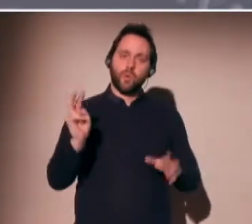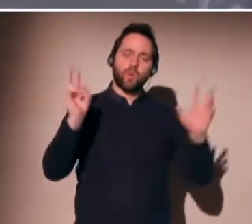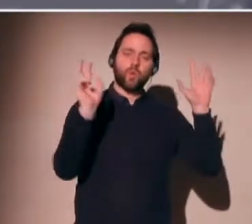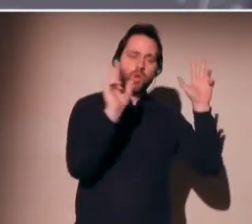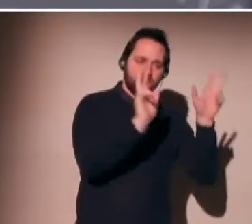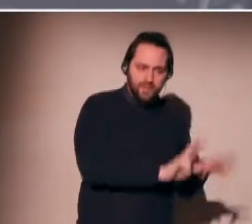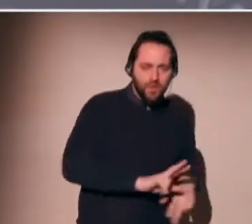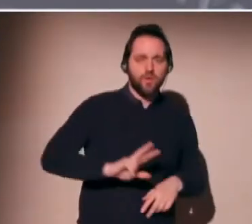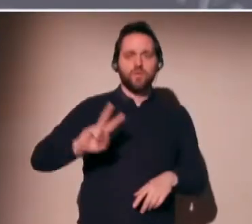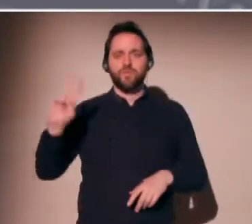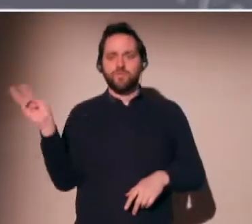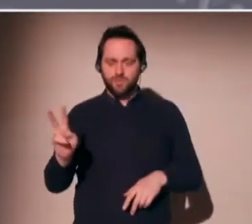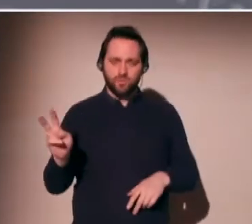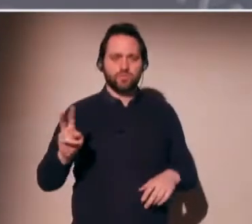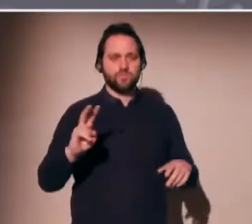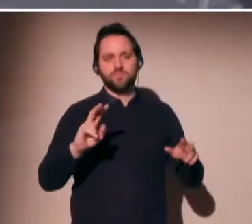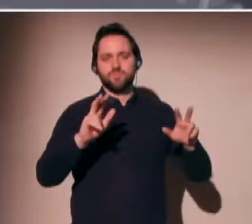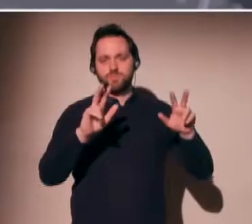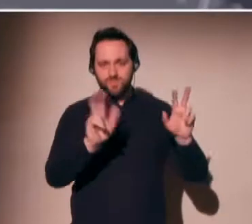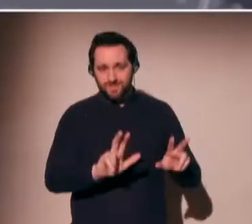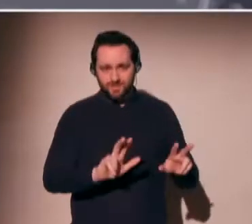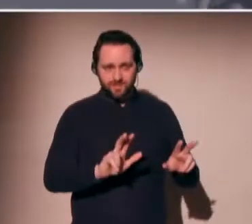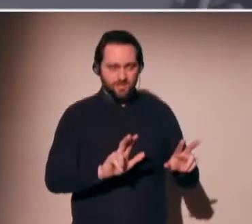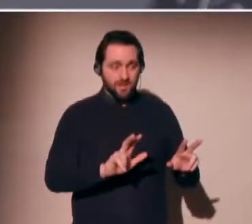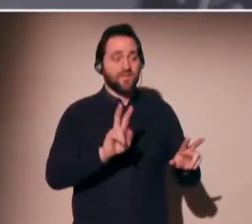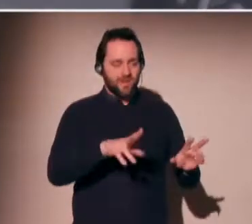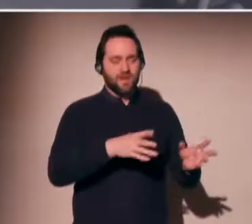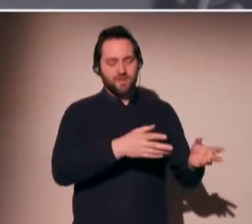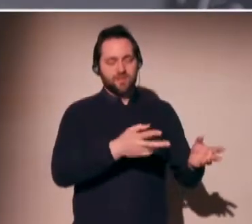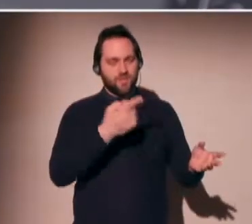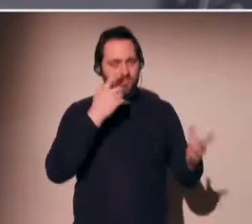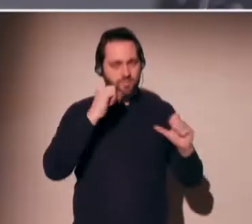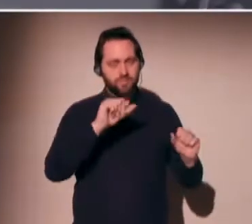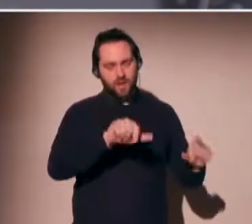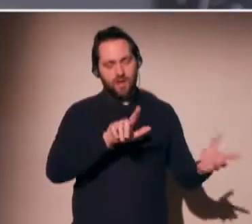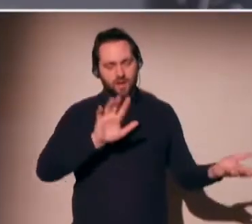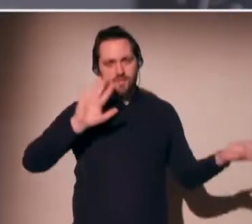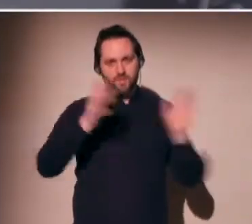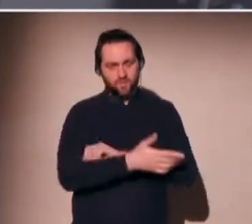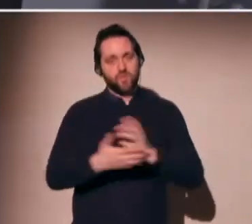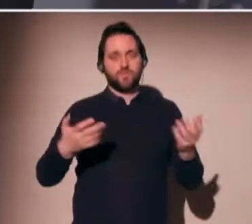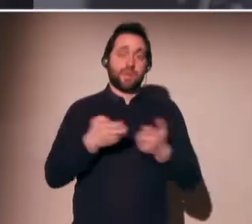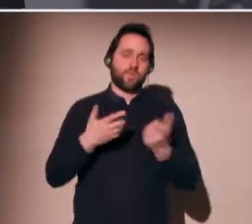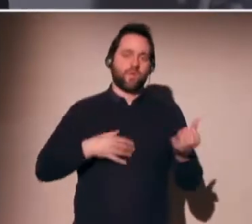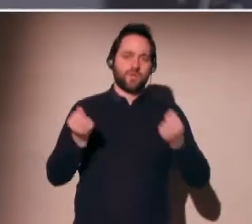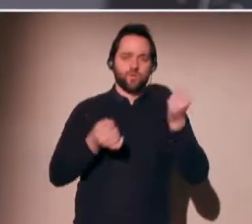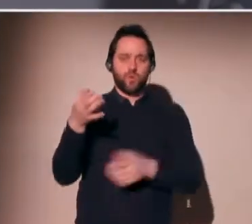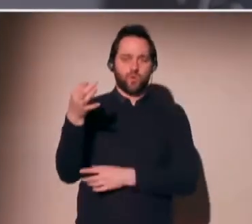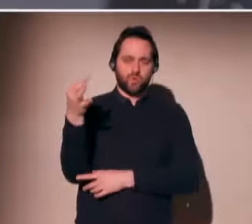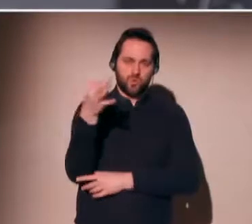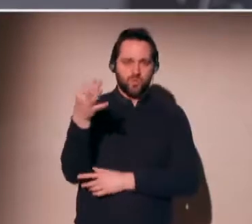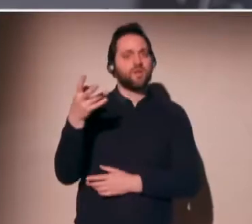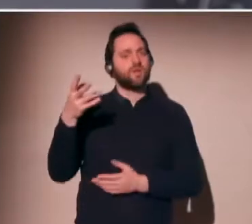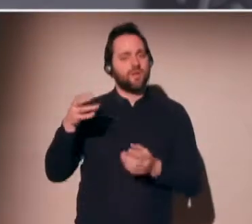évolutions comme la voiture autonome. Mais en fait, c'est en 88 qu'on a eu la première voiture autonome en Allemagne et on a amélioré constamment